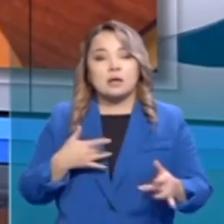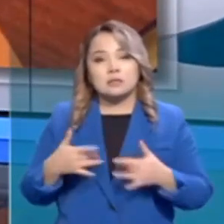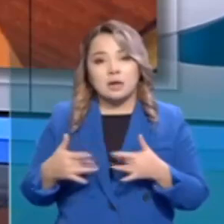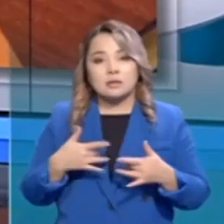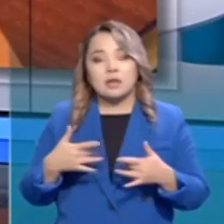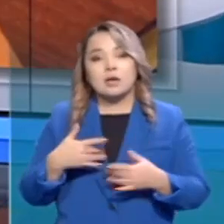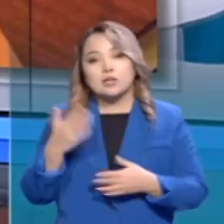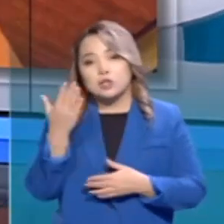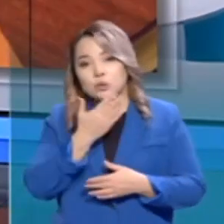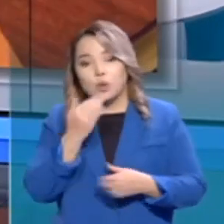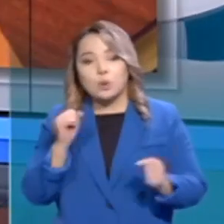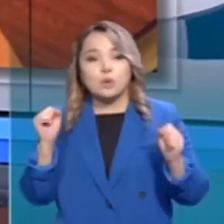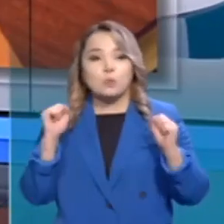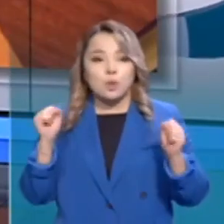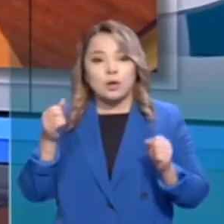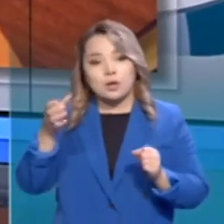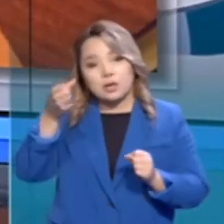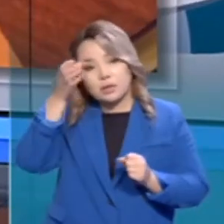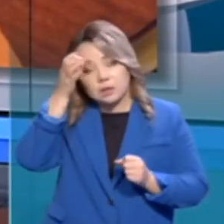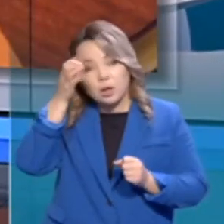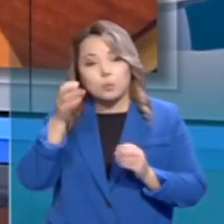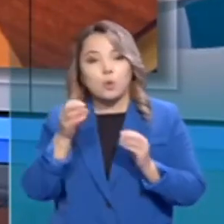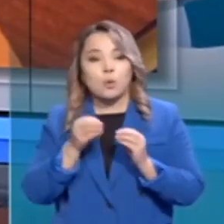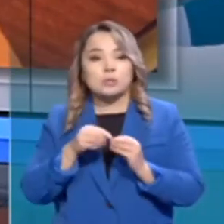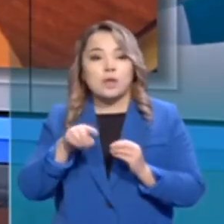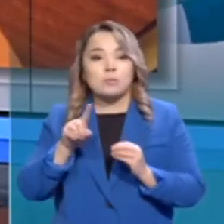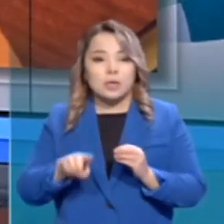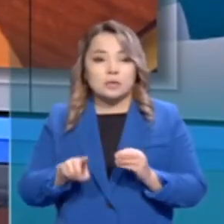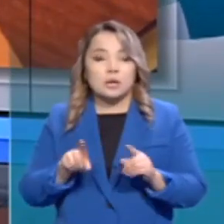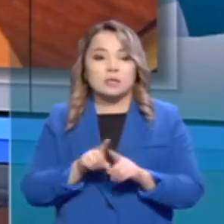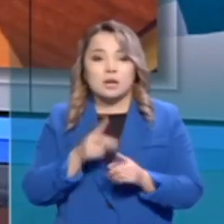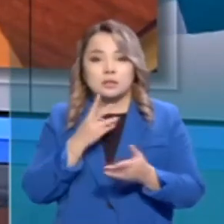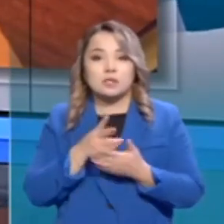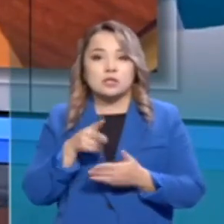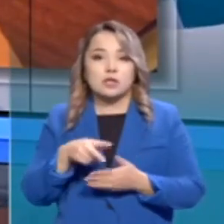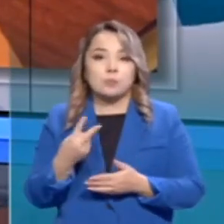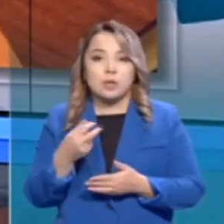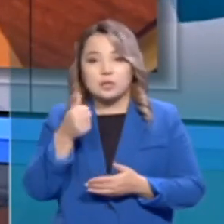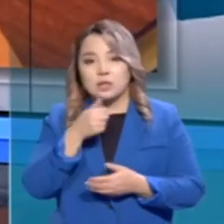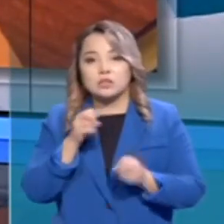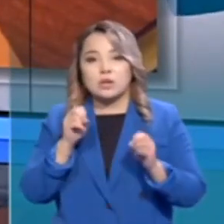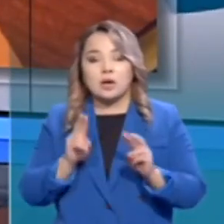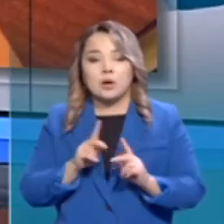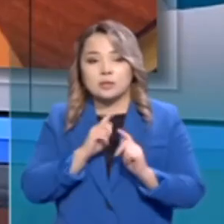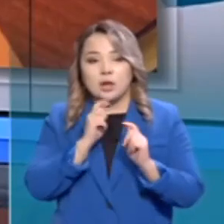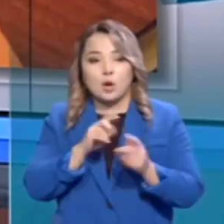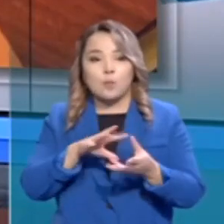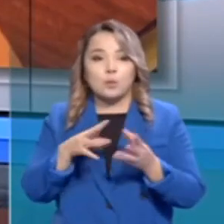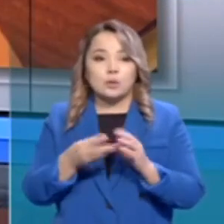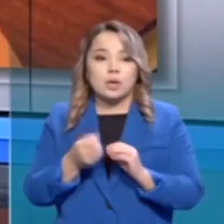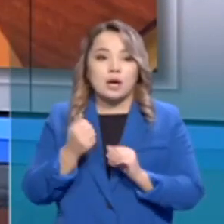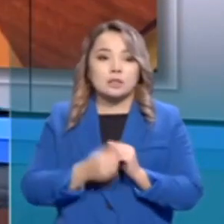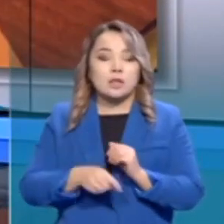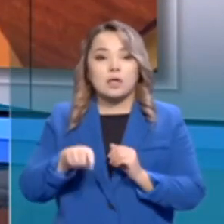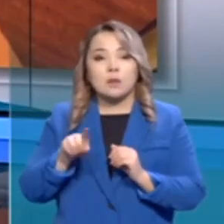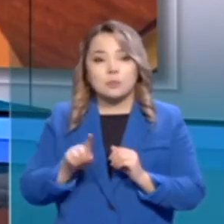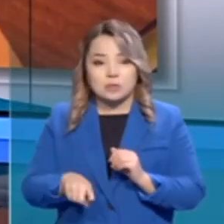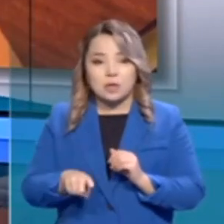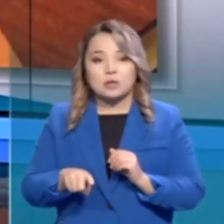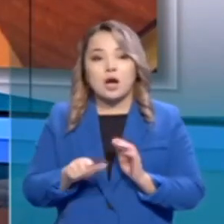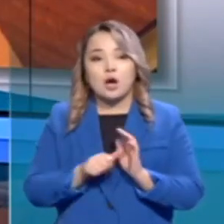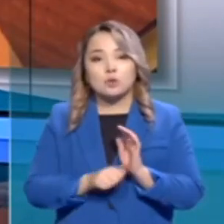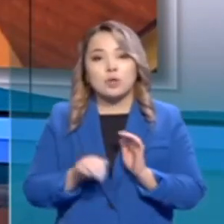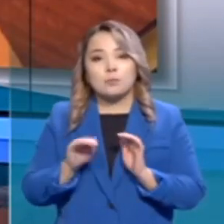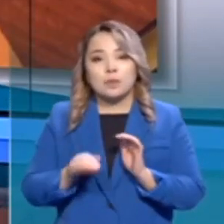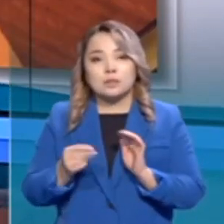және кино, спорт, ғылым секілді 10 номинациядан тұрады. 2022 жылға арналған сыйлық мөлшері әр номинация бойынша